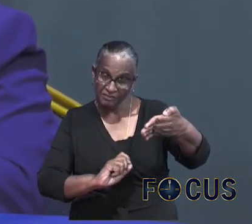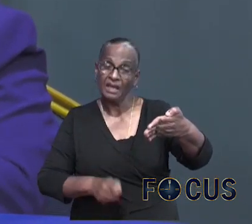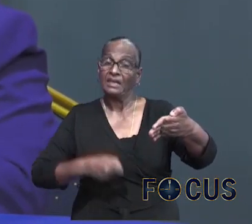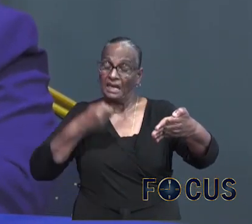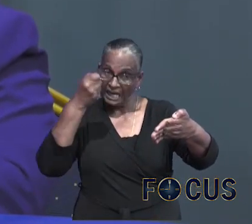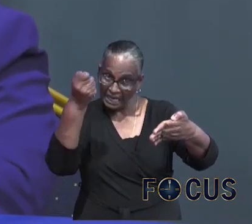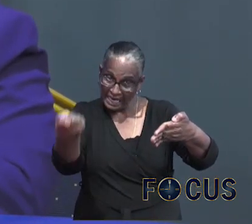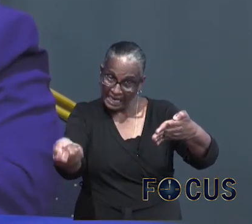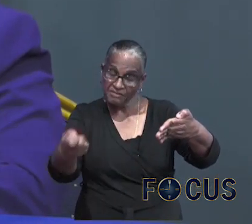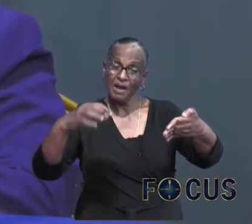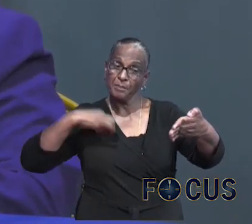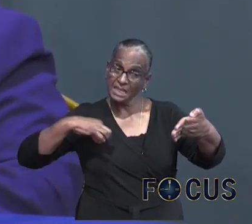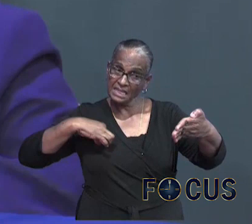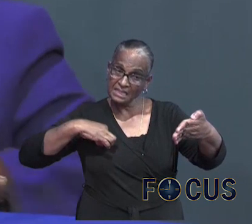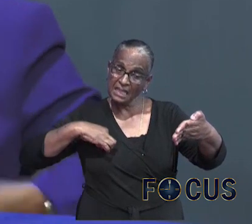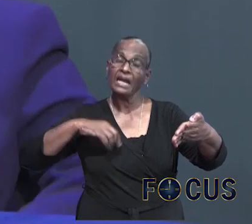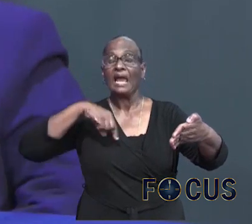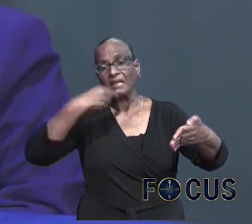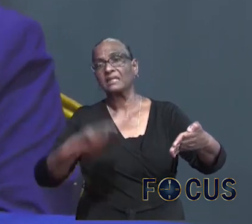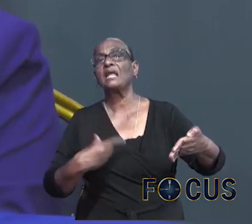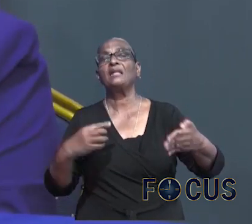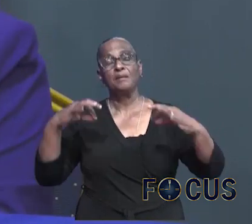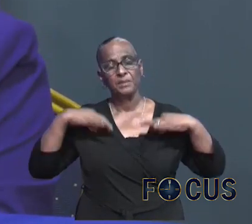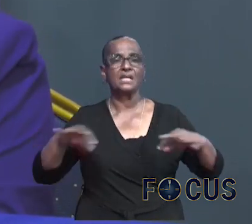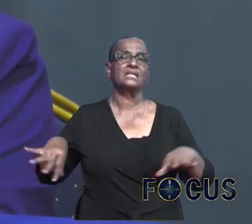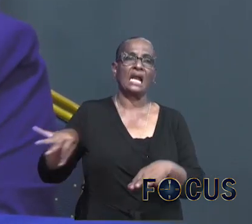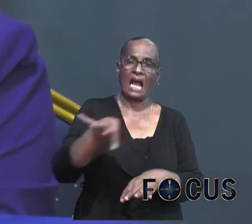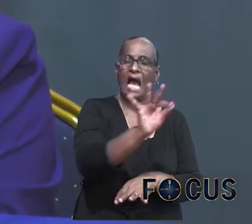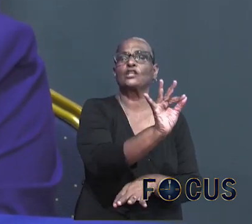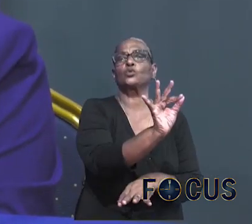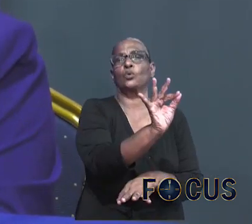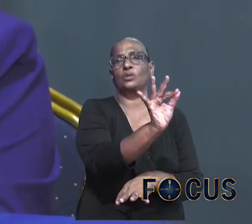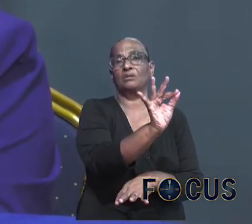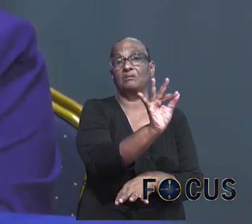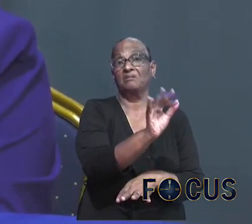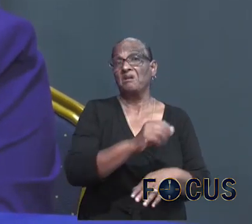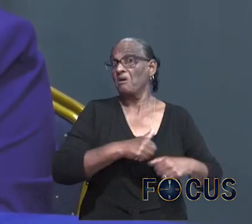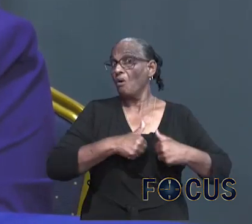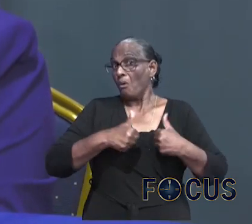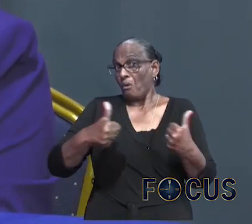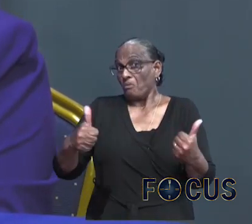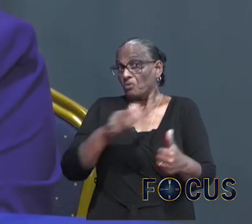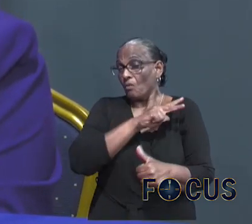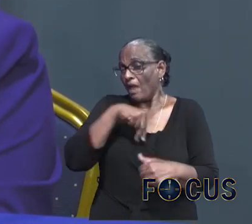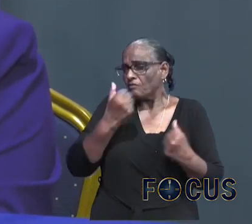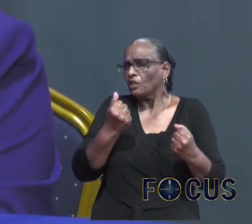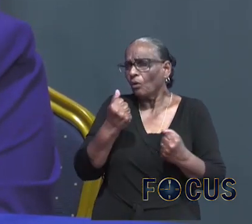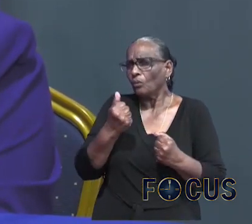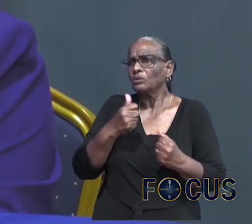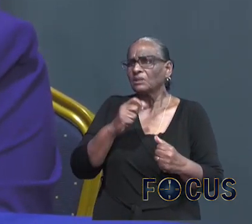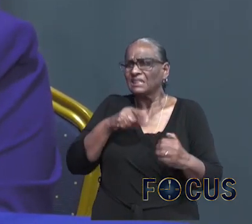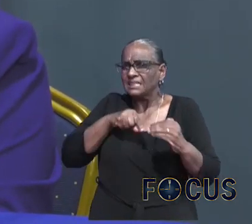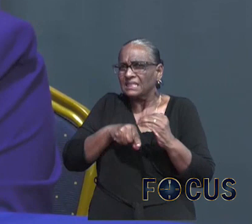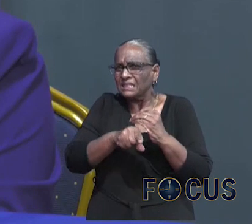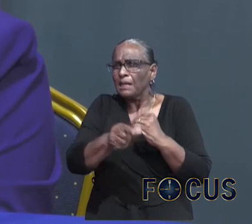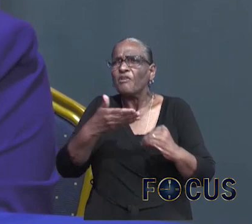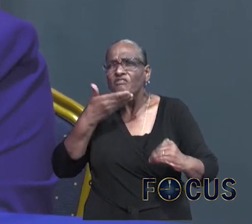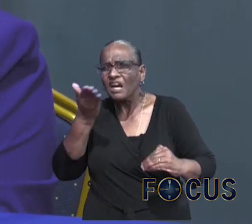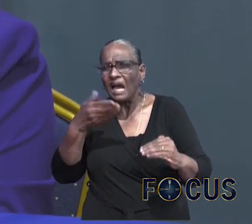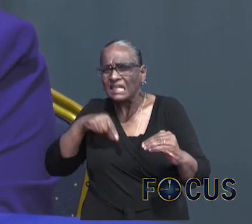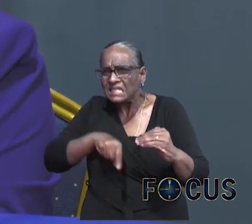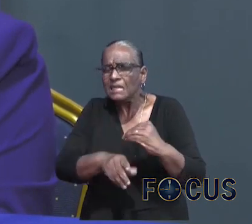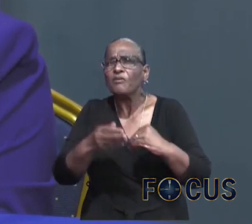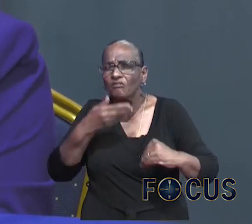ze gaan komen om die vragen te beantwoorden. We vinden het heel goed dat u indringend bent. Dat is het werk dat u moet